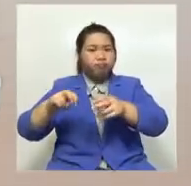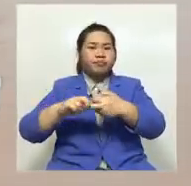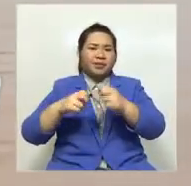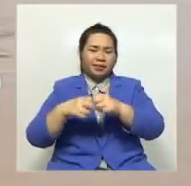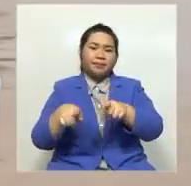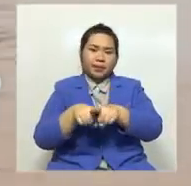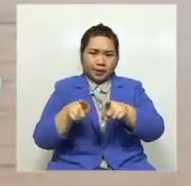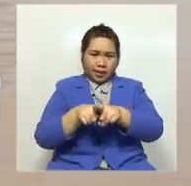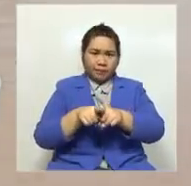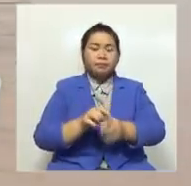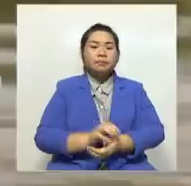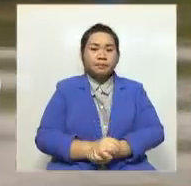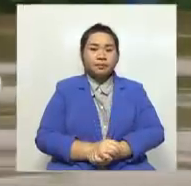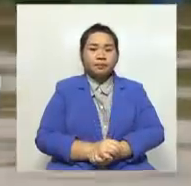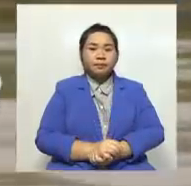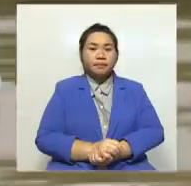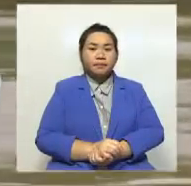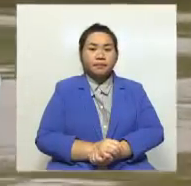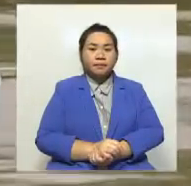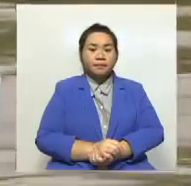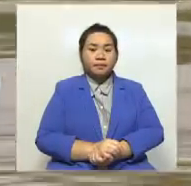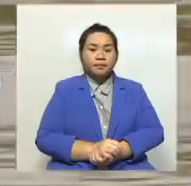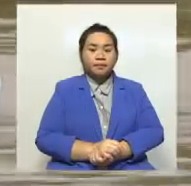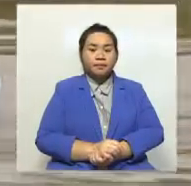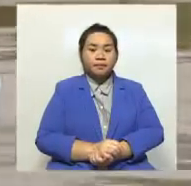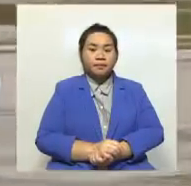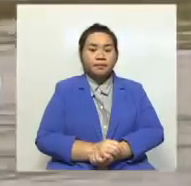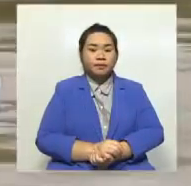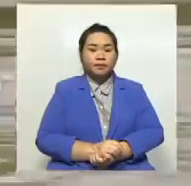กับบ้านธาตุพนมใต้แห่งนี้ค่ะ